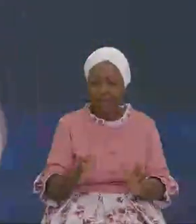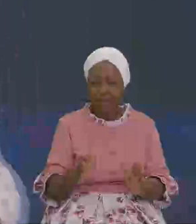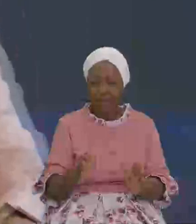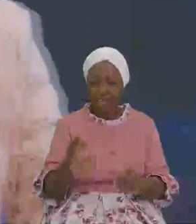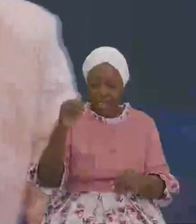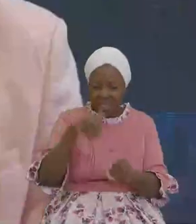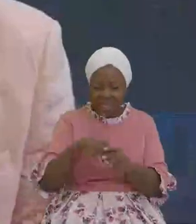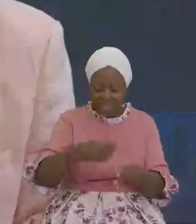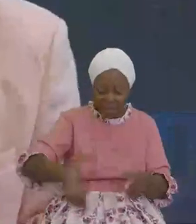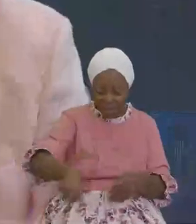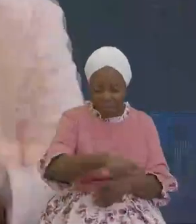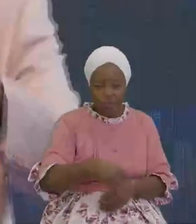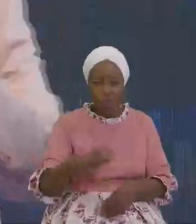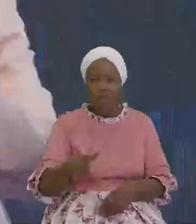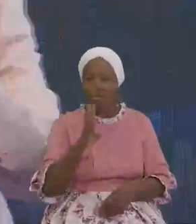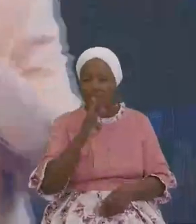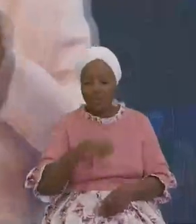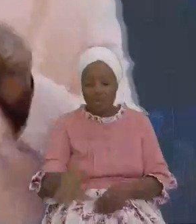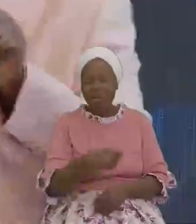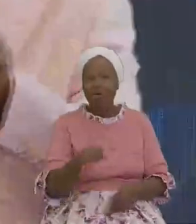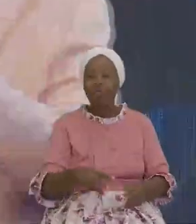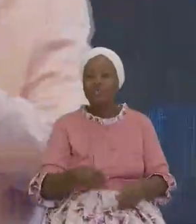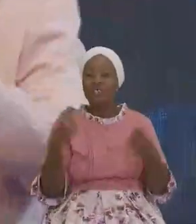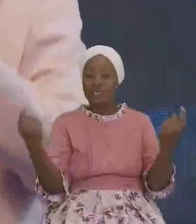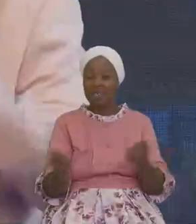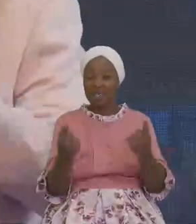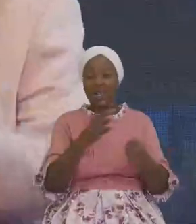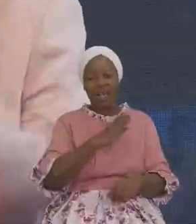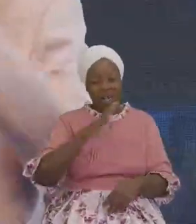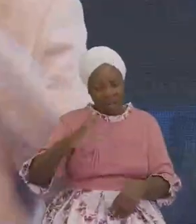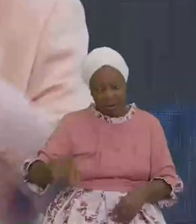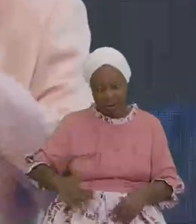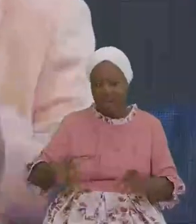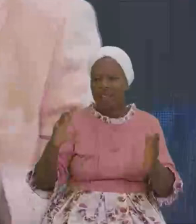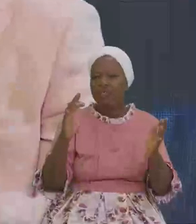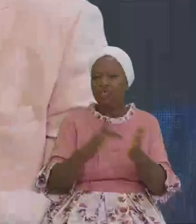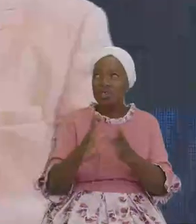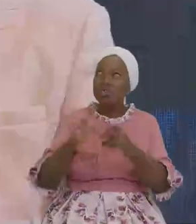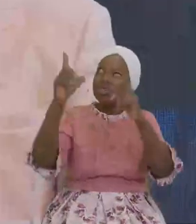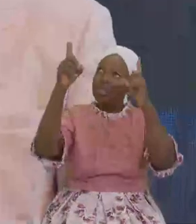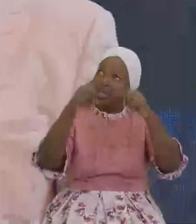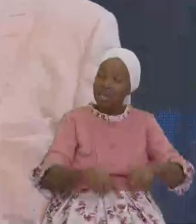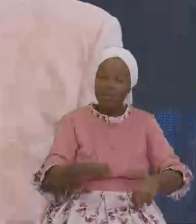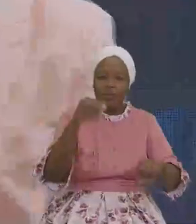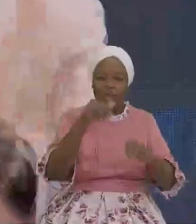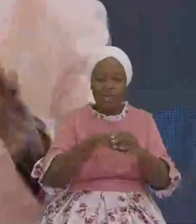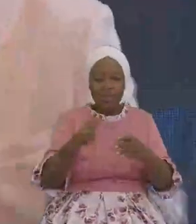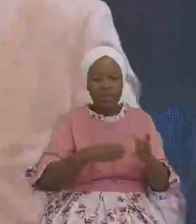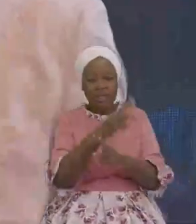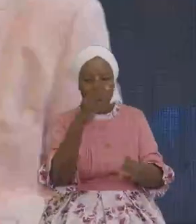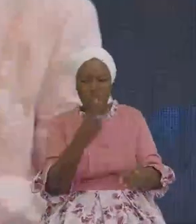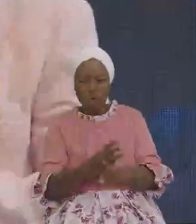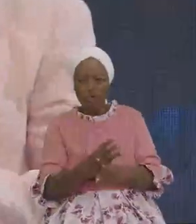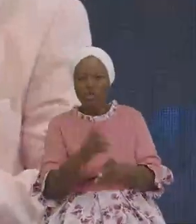coupable, pécheur, dans le puits du péché, Christ,